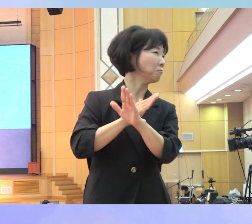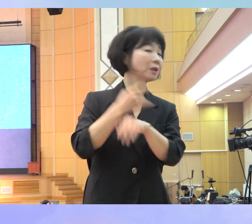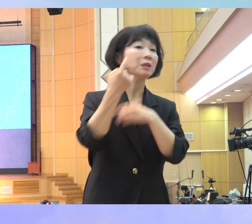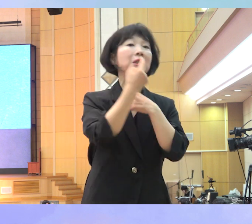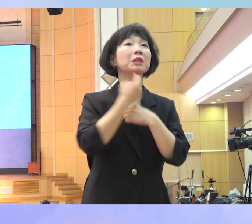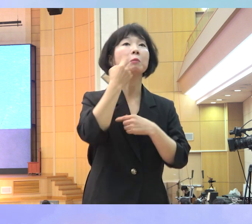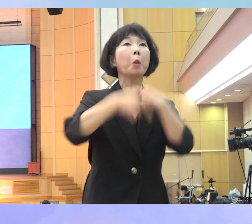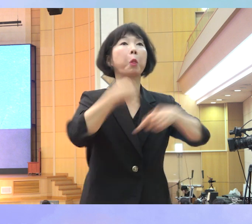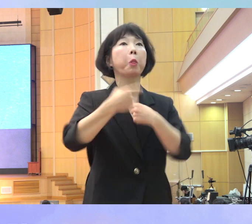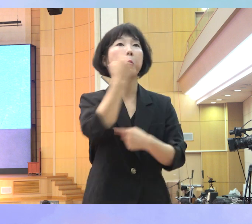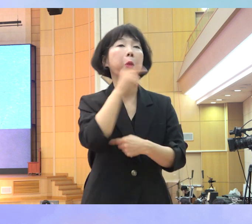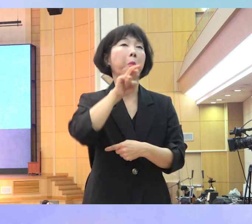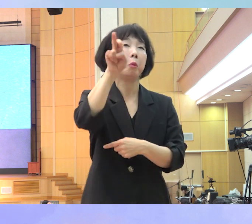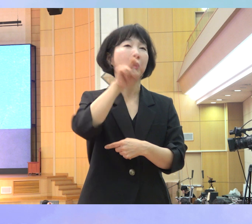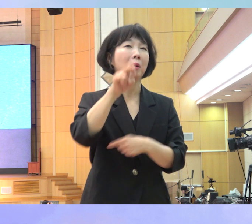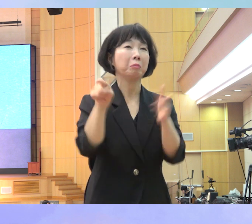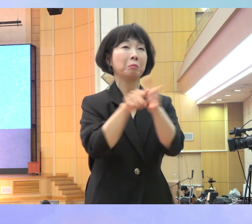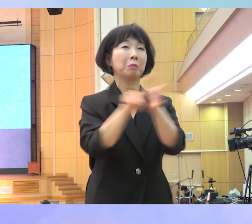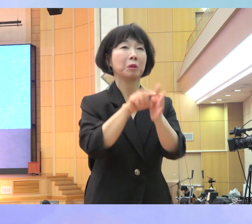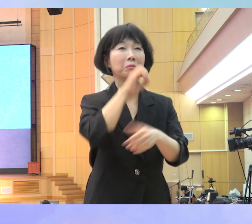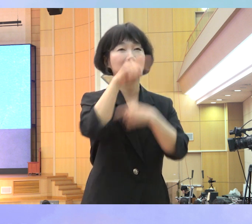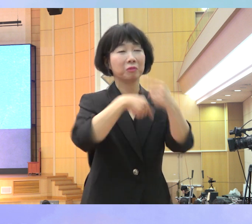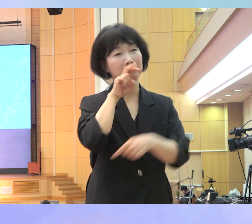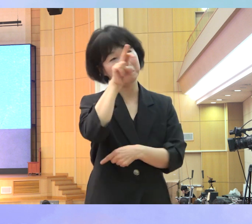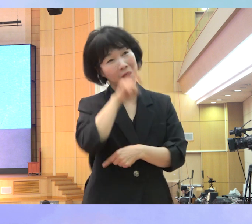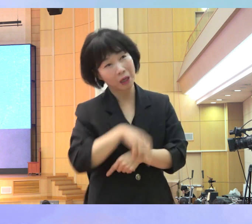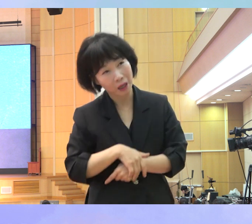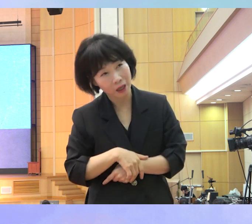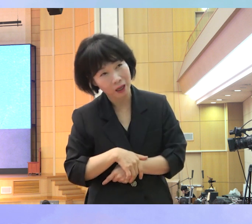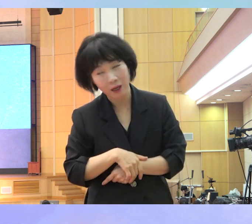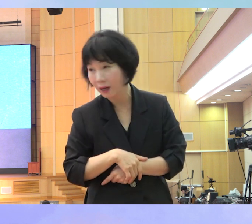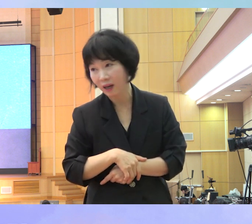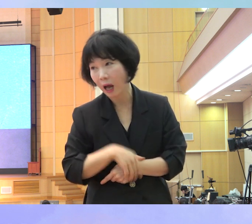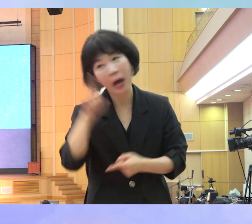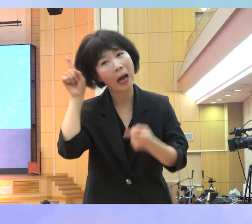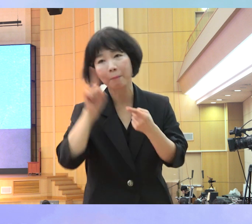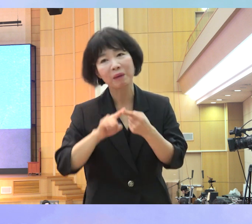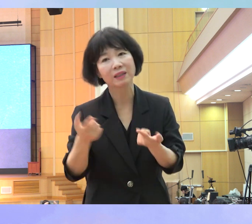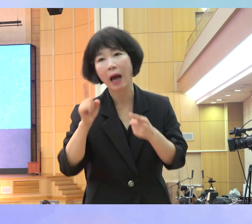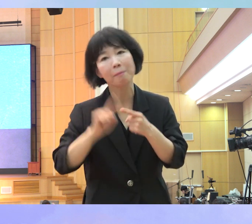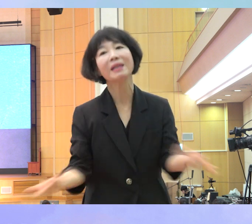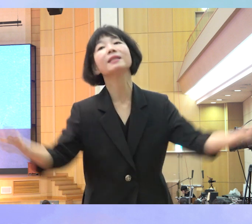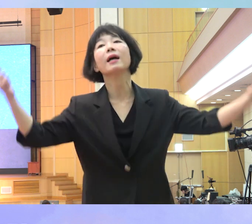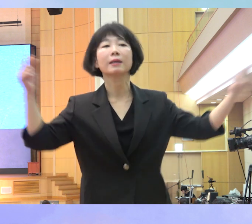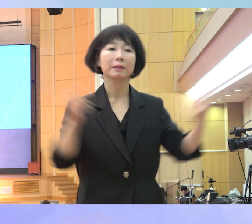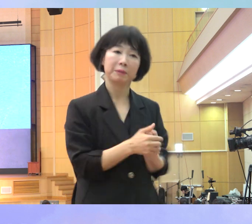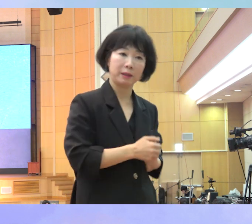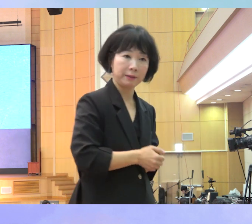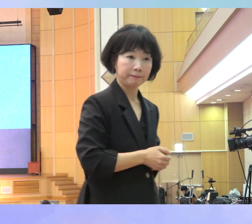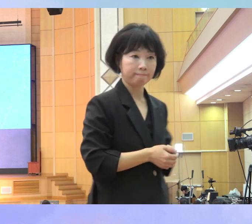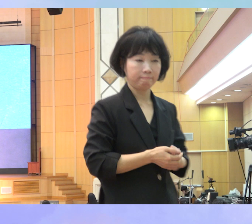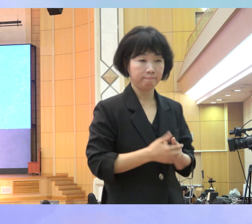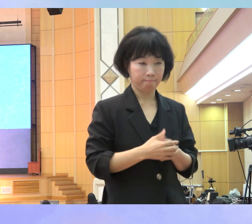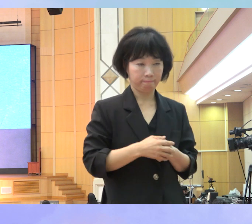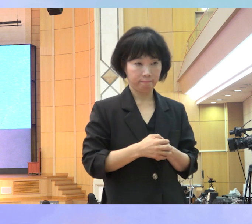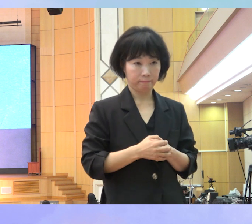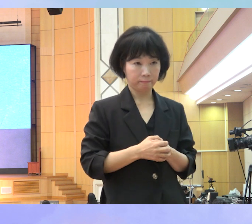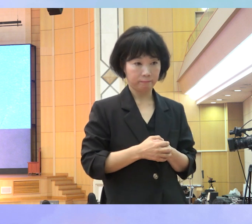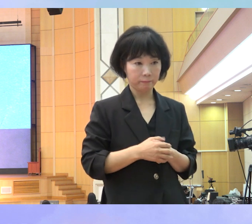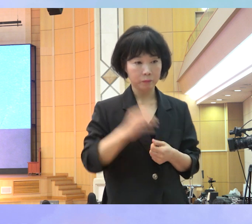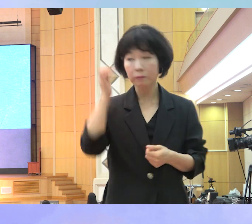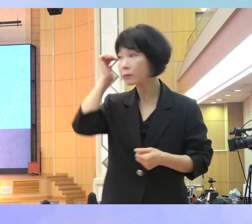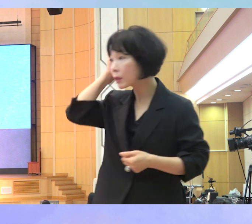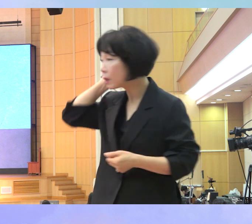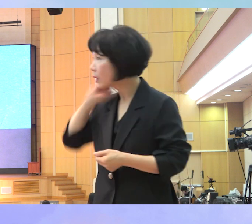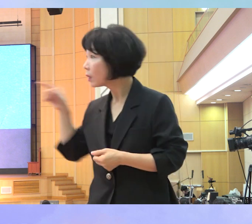아니죠. 마음으로 믿어야 되죠. 그래서 우리 호스피스 하시는 분들, 뭐 호스피스 선교회도 마찬가지고 이렇게 막